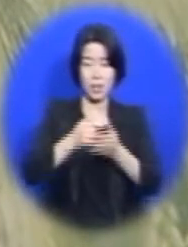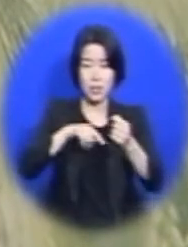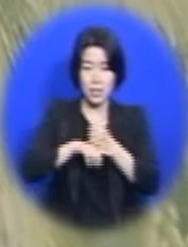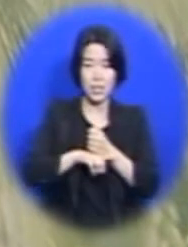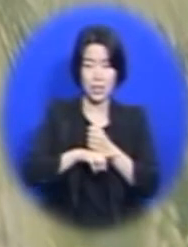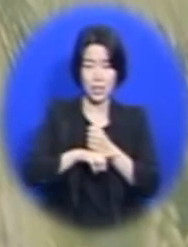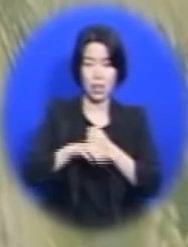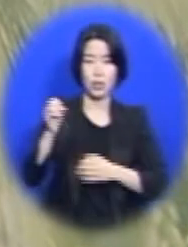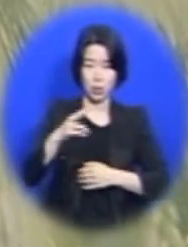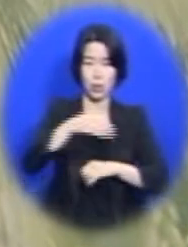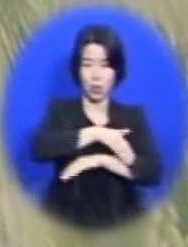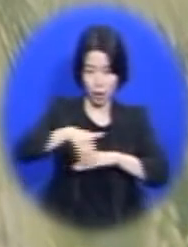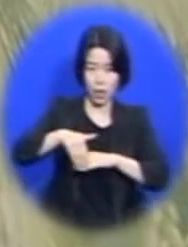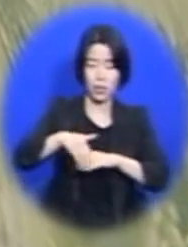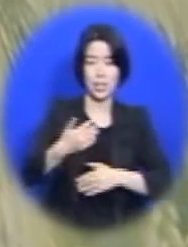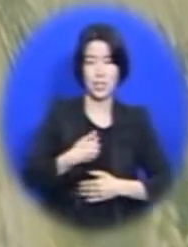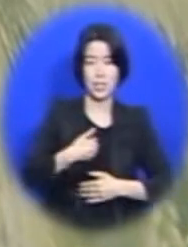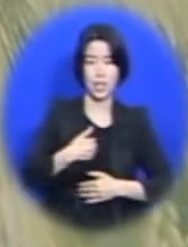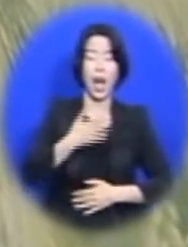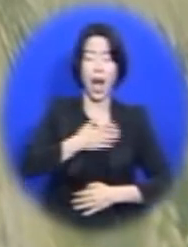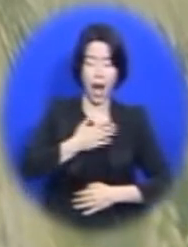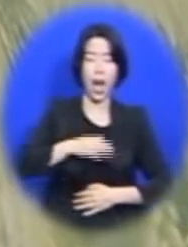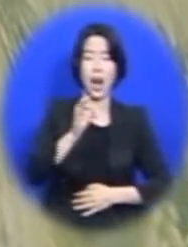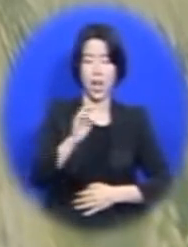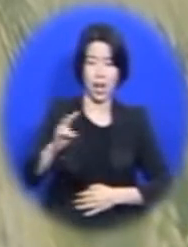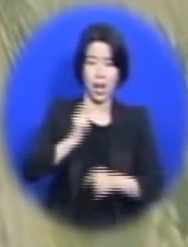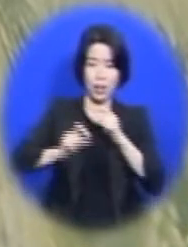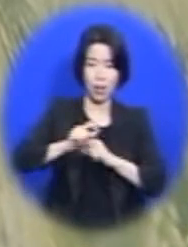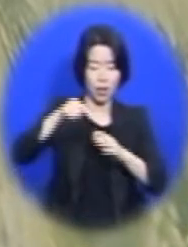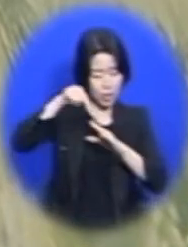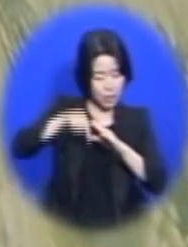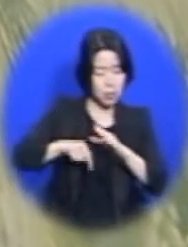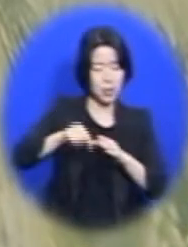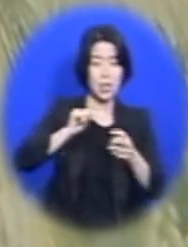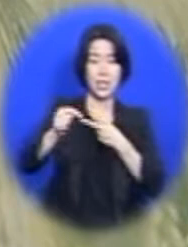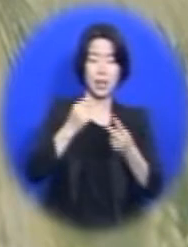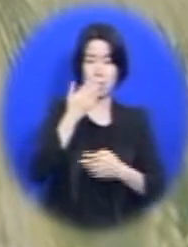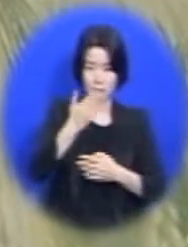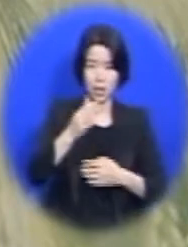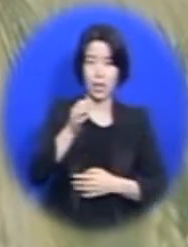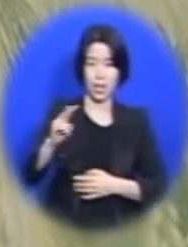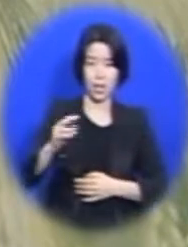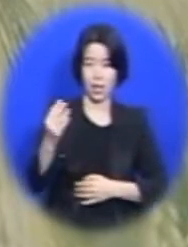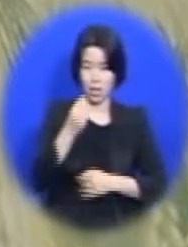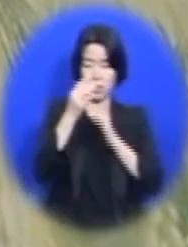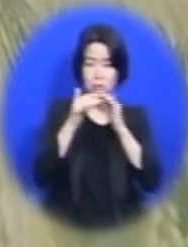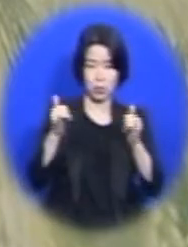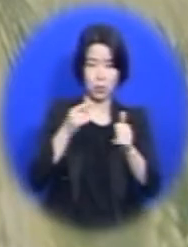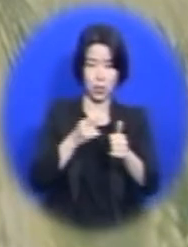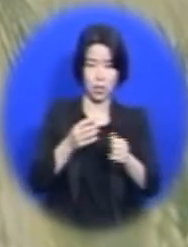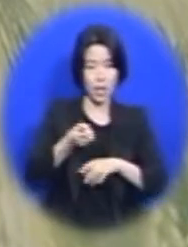또 주님의 계획을 제가 알아야 더 깊이 이해해야 성도들에게 전할 수 있을 거